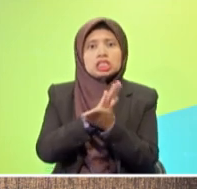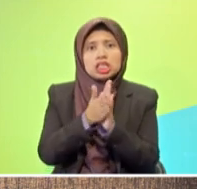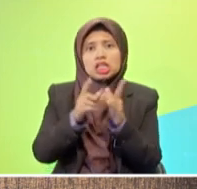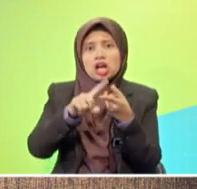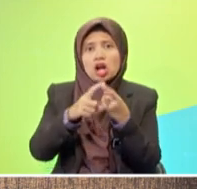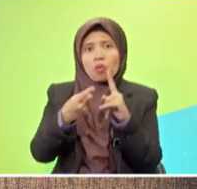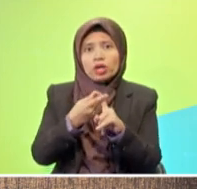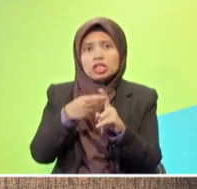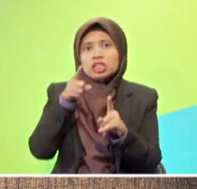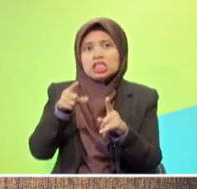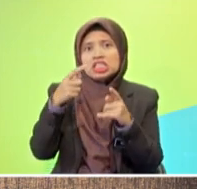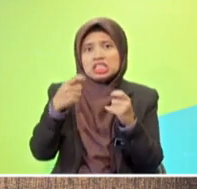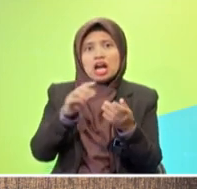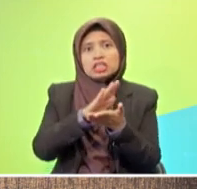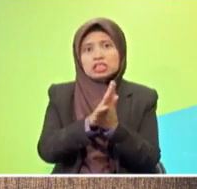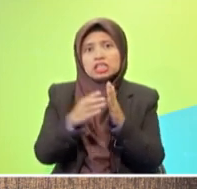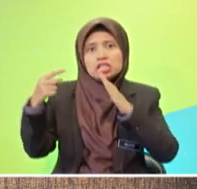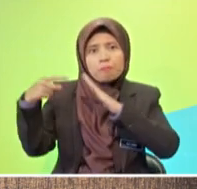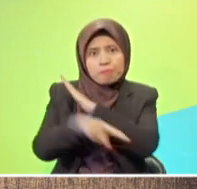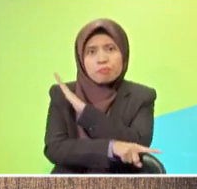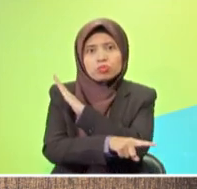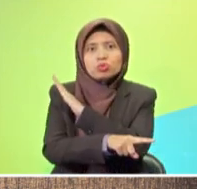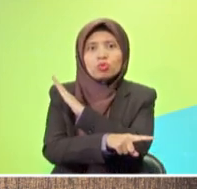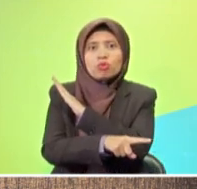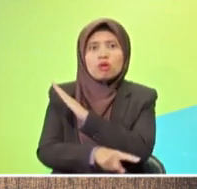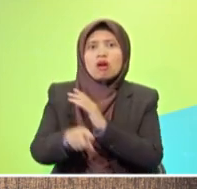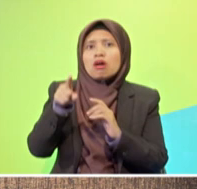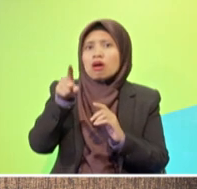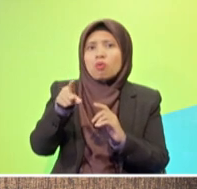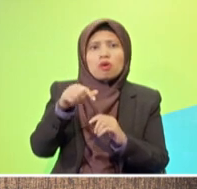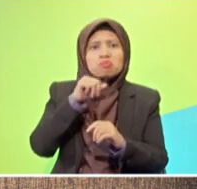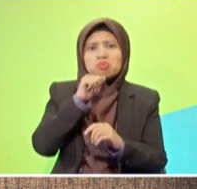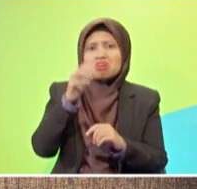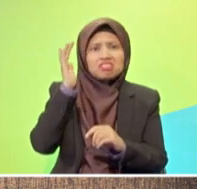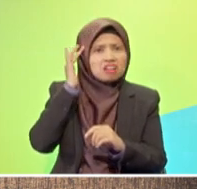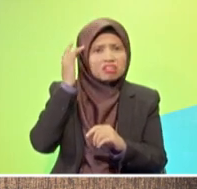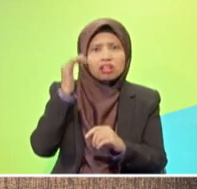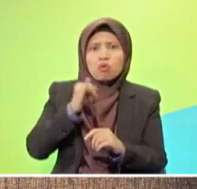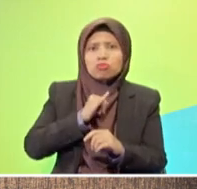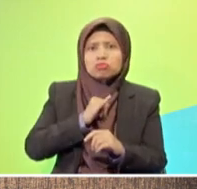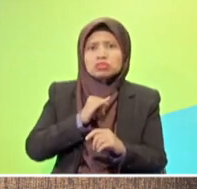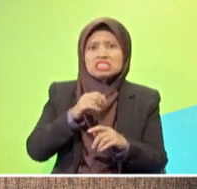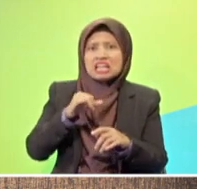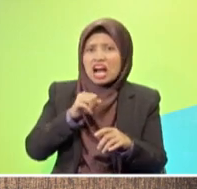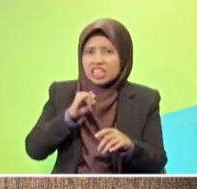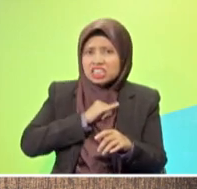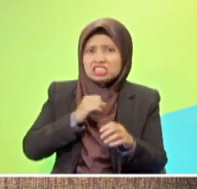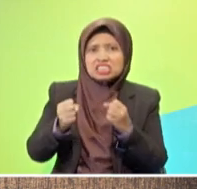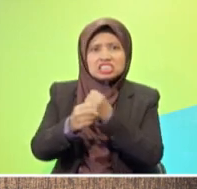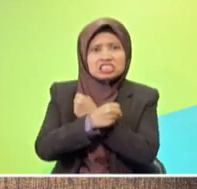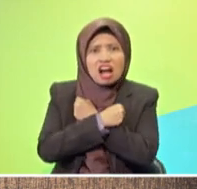menjadi pembunuh Awa Bukannya tidak tahu betapa Sayangnya saya kepada